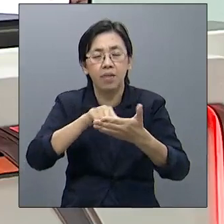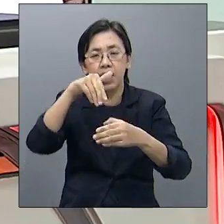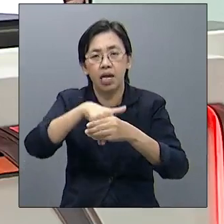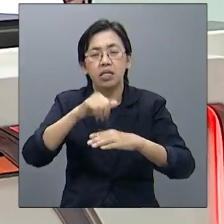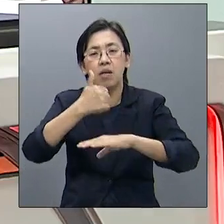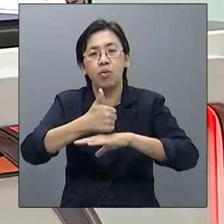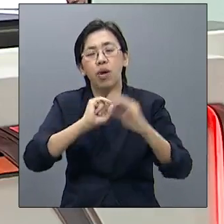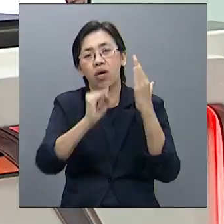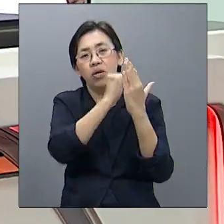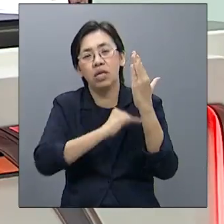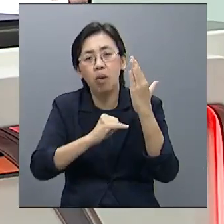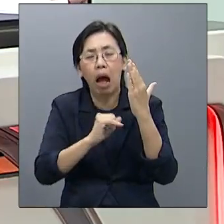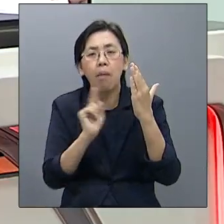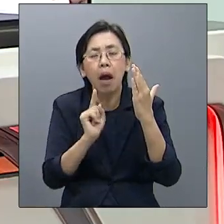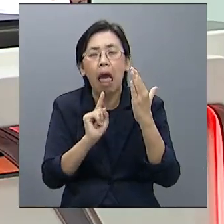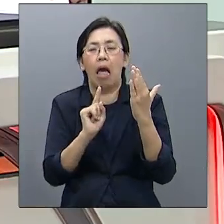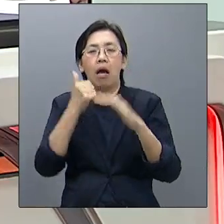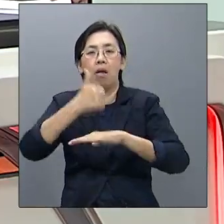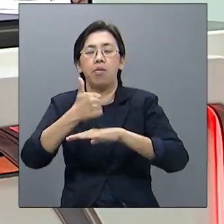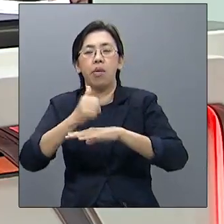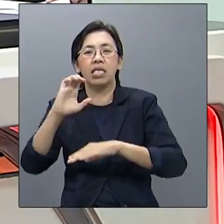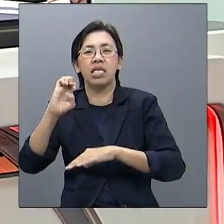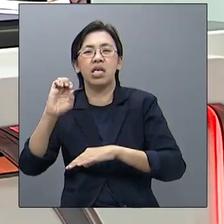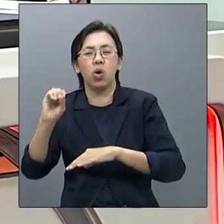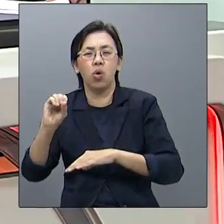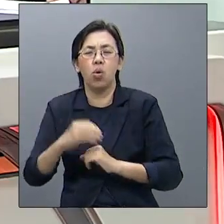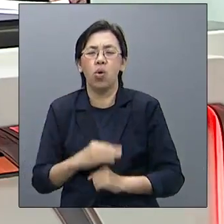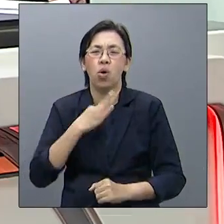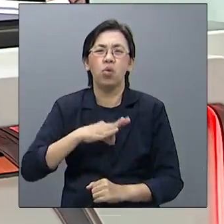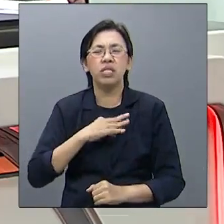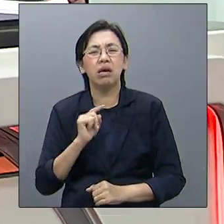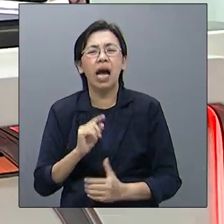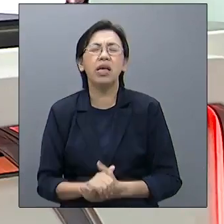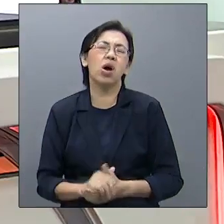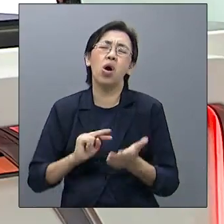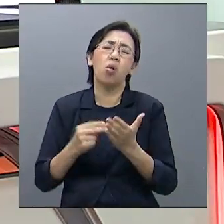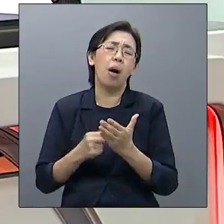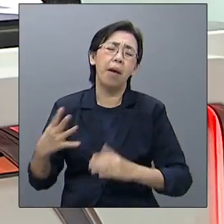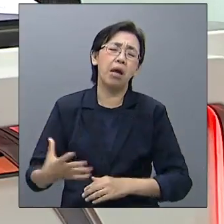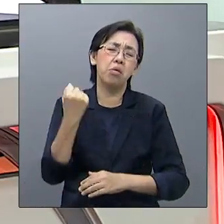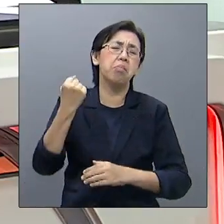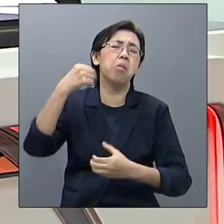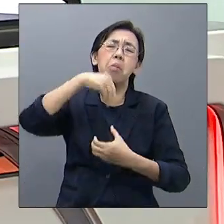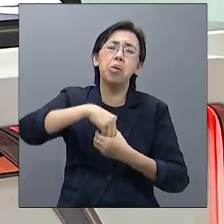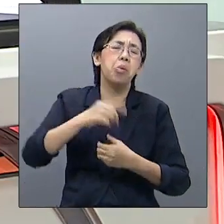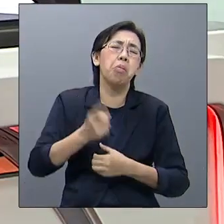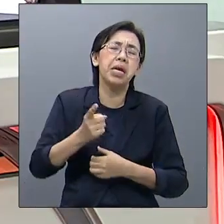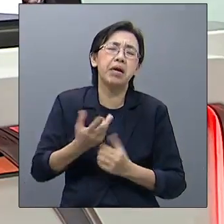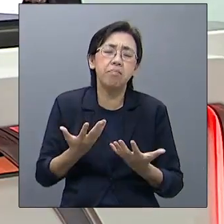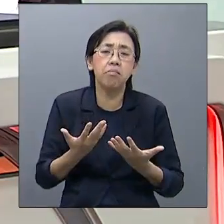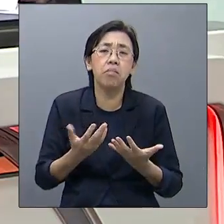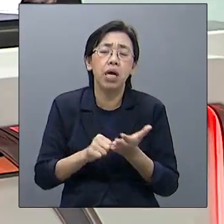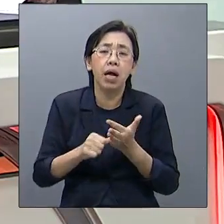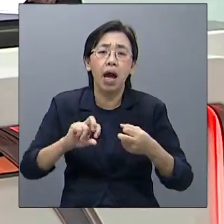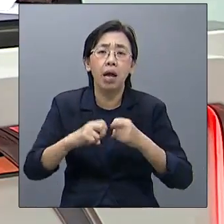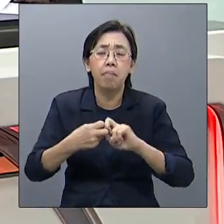บางคนมองว่าก็กลบไปรวมศูย์แบบเดิมไหมแล้วมันจะสอดคล้องตอบสน